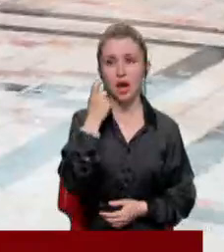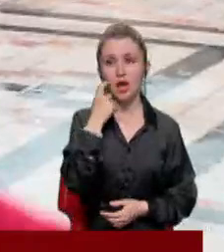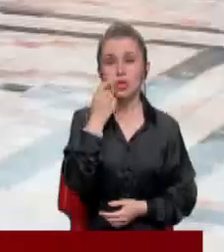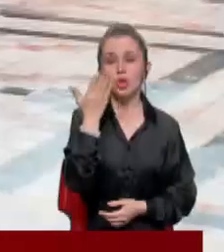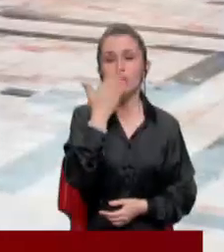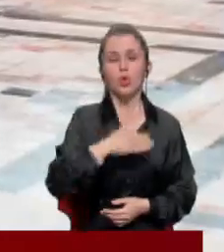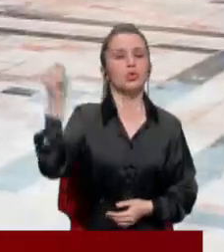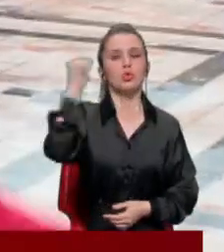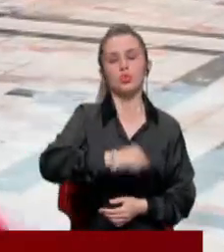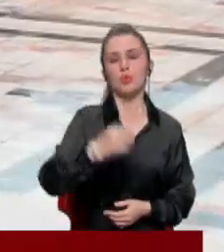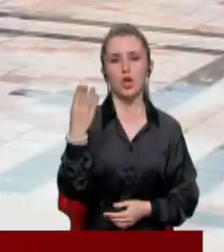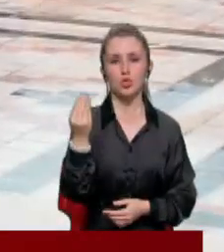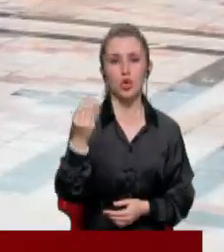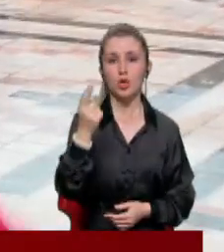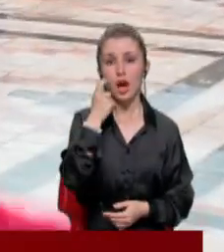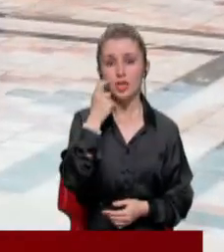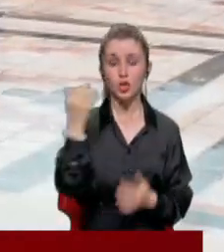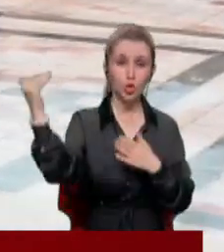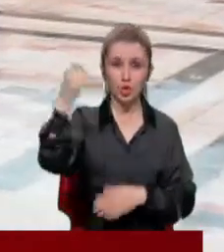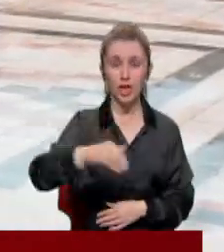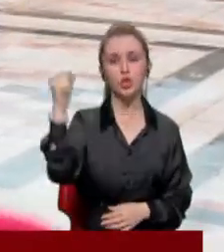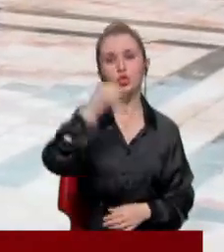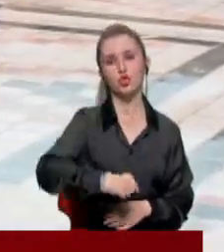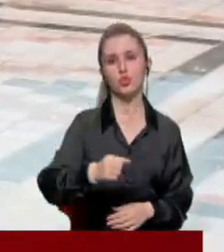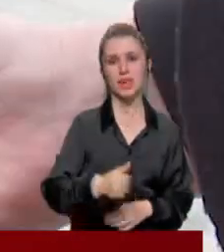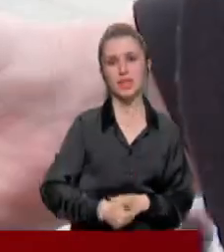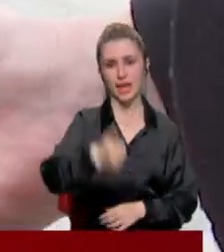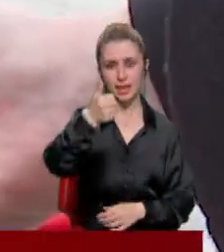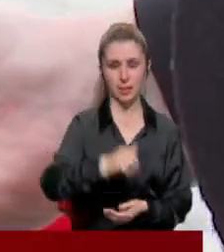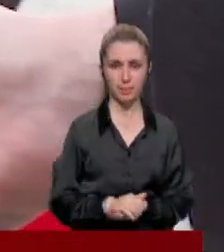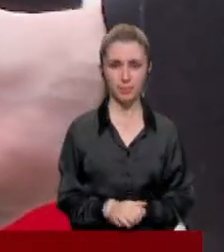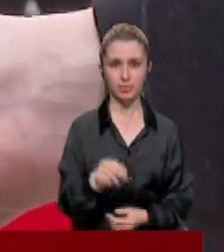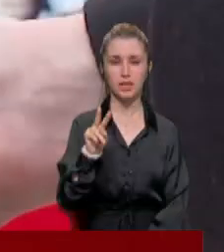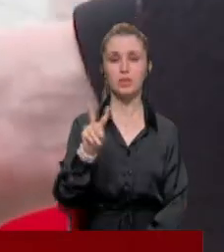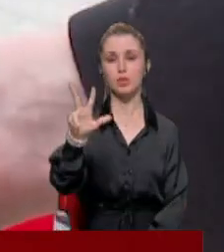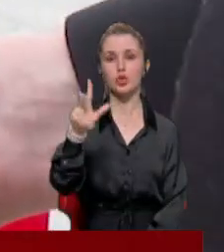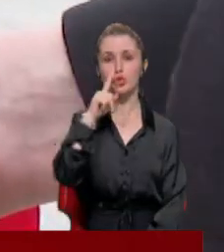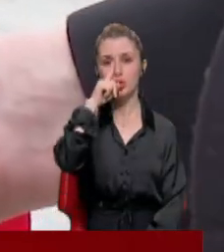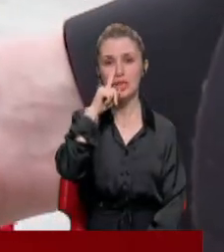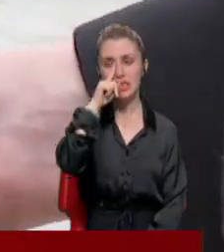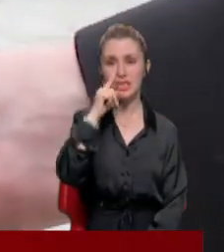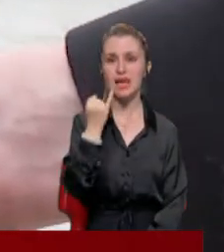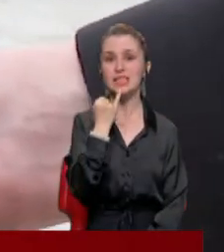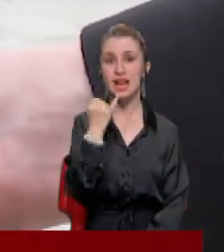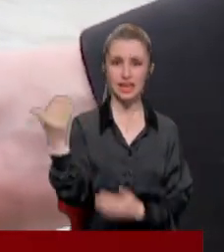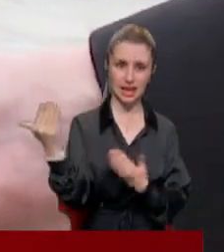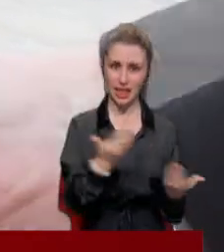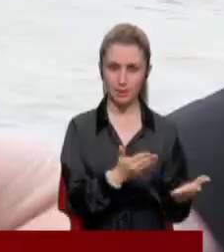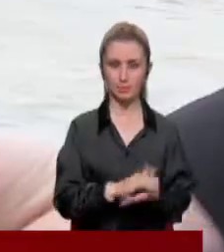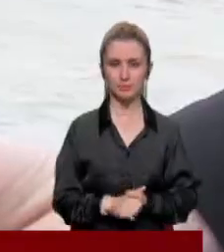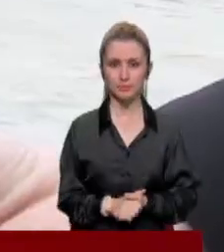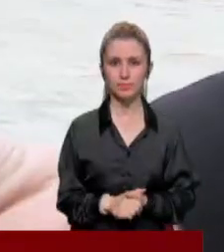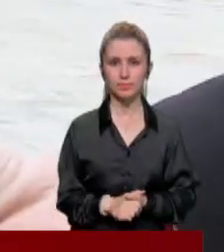yoktu, düşman çoktu. Atatürk geldi, düşmanı yendi. 23 Nisan ziyarete geldim